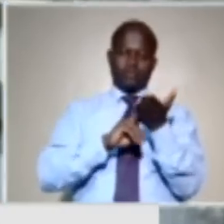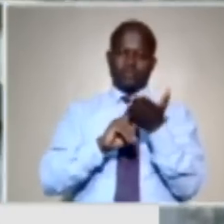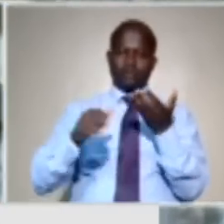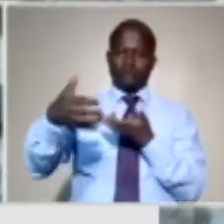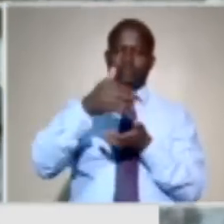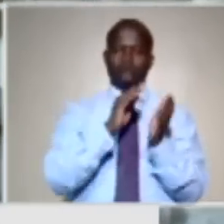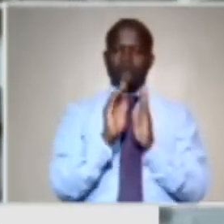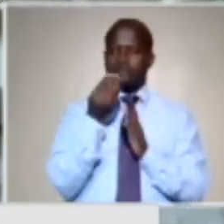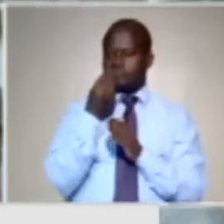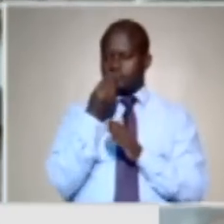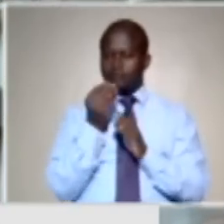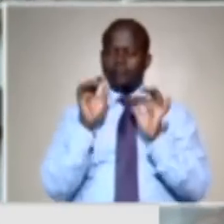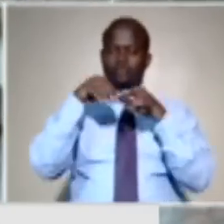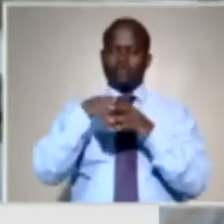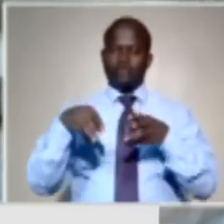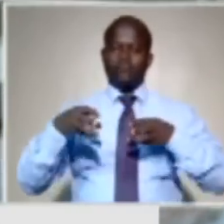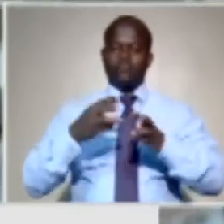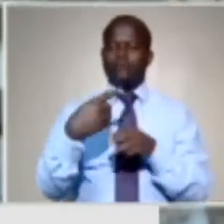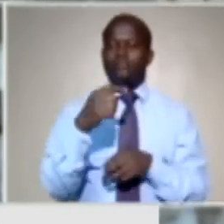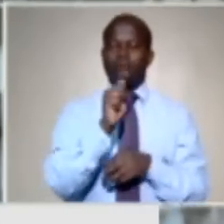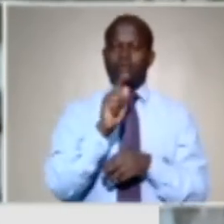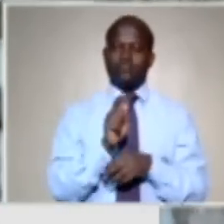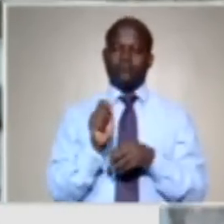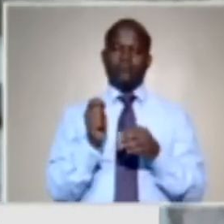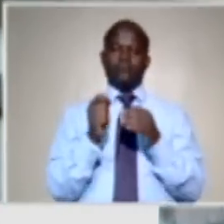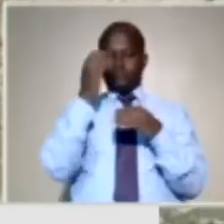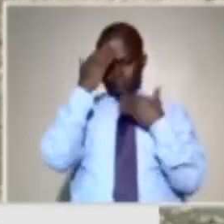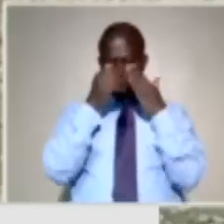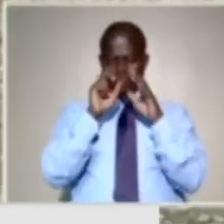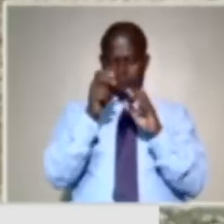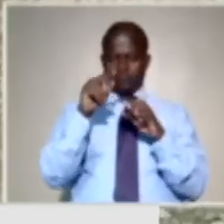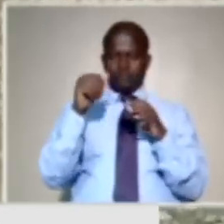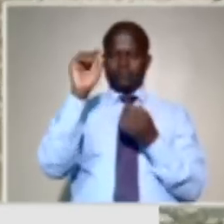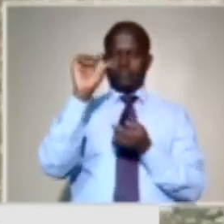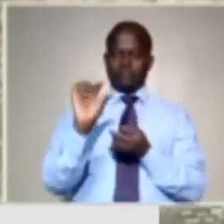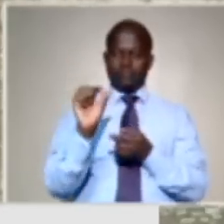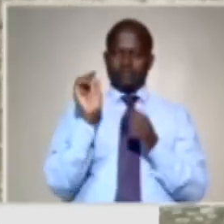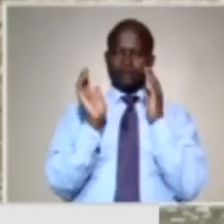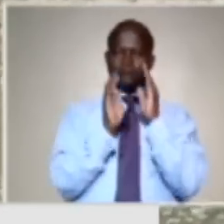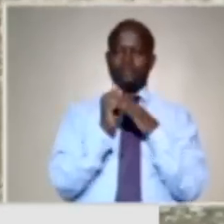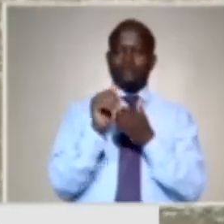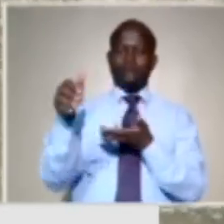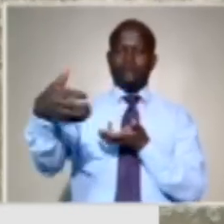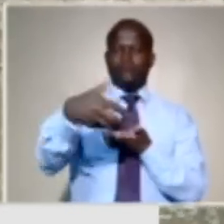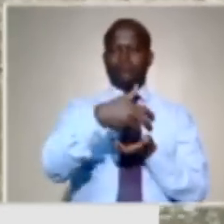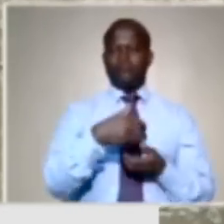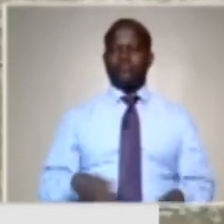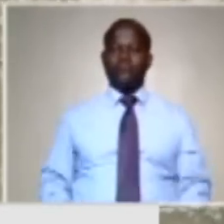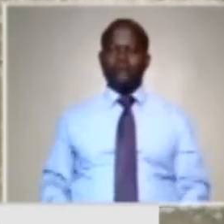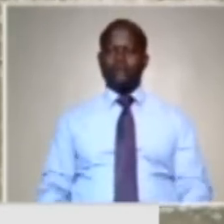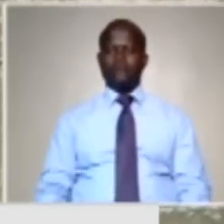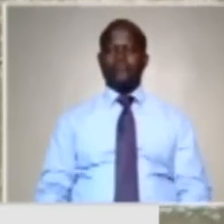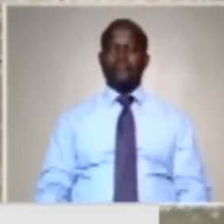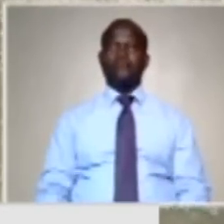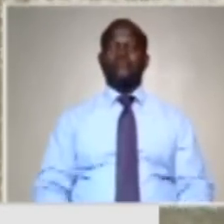gutunganya amafunguro, kwitabira ubu buryo bwa gaze icanwa ngo kuko ari nayo ihendutse ugereranyije n'inkwi. Nkusi Imakire